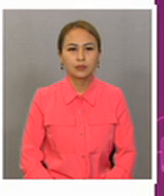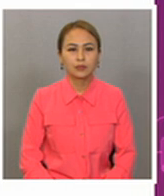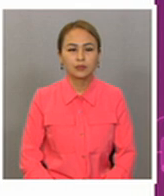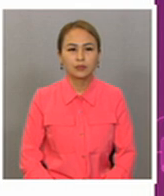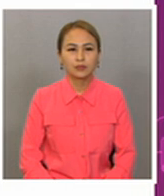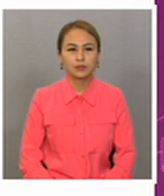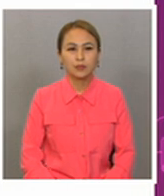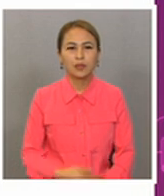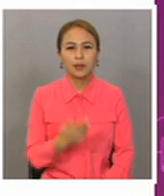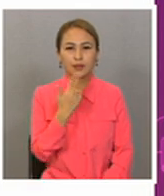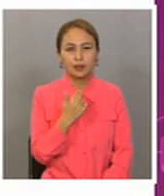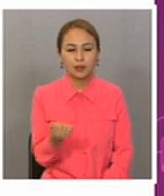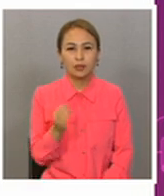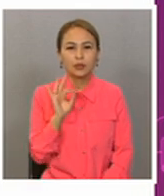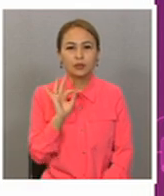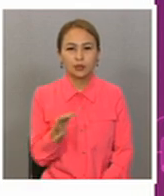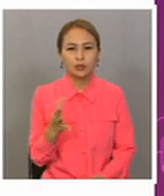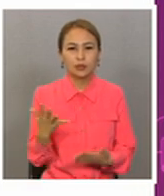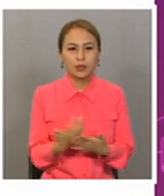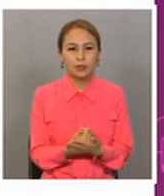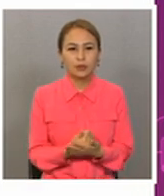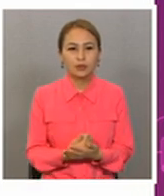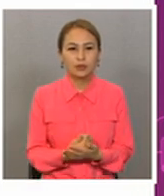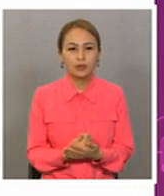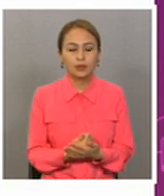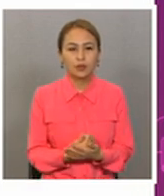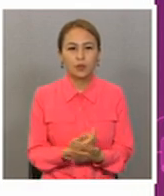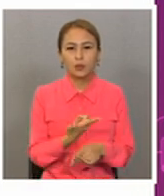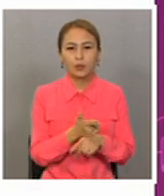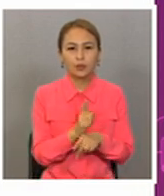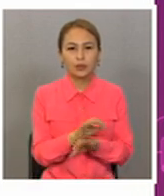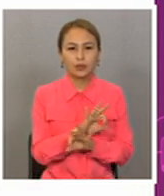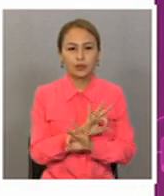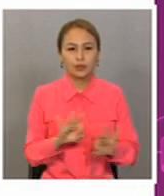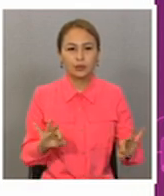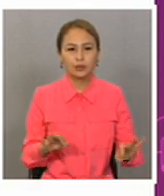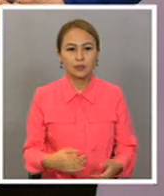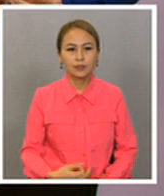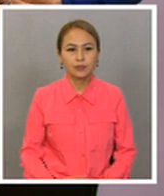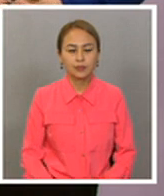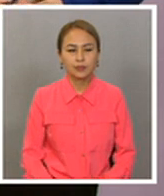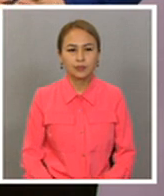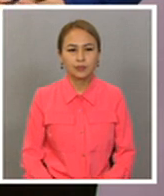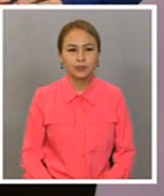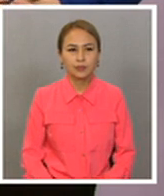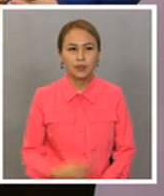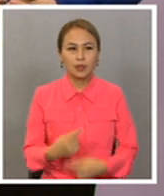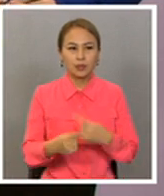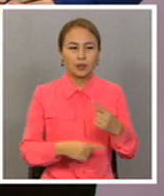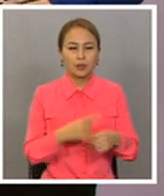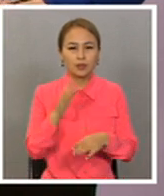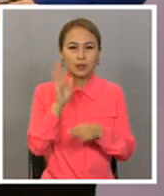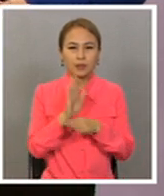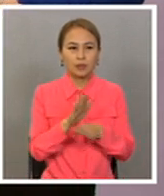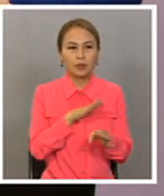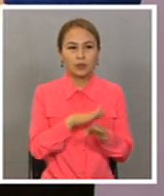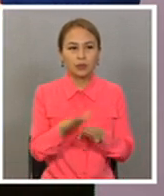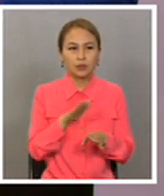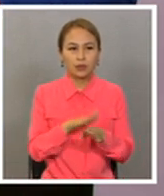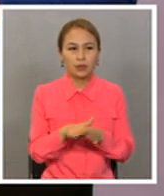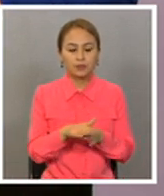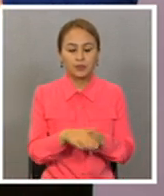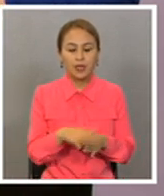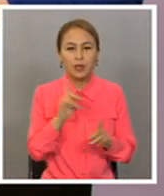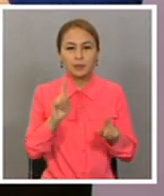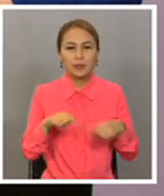Иә, дұрыс таптыңдар. Өте жақсы балалар. Келесі тапсырманы орындайық.